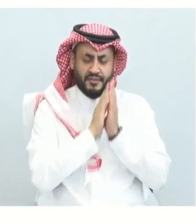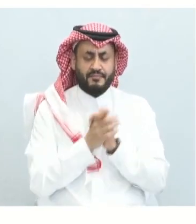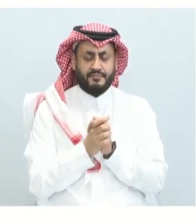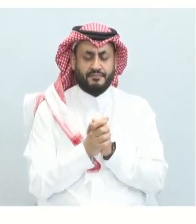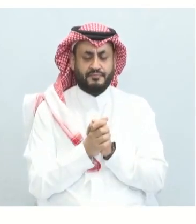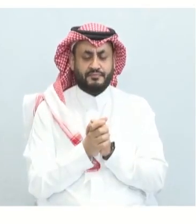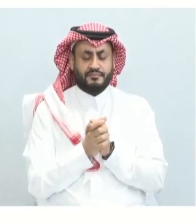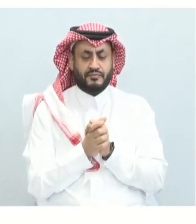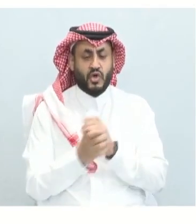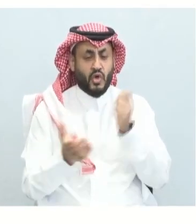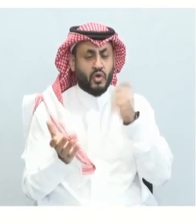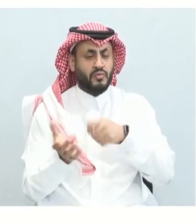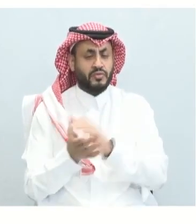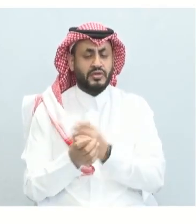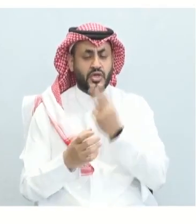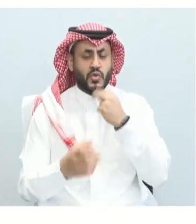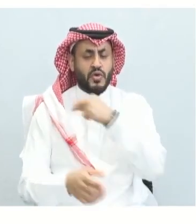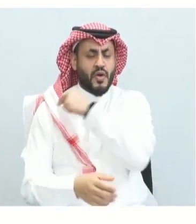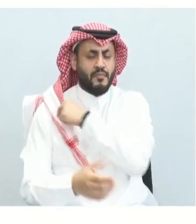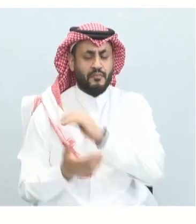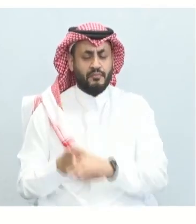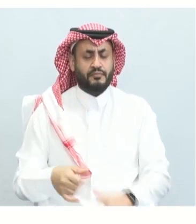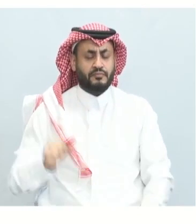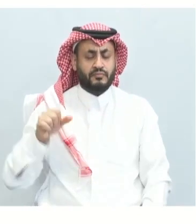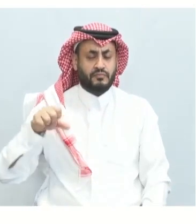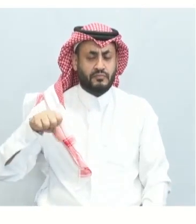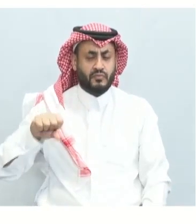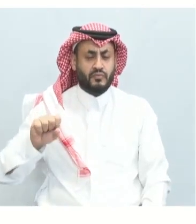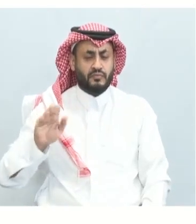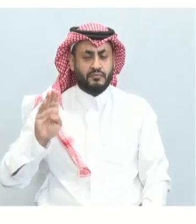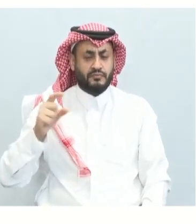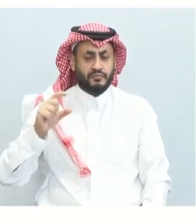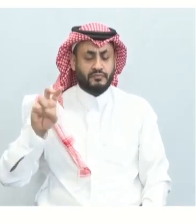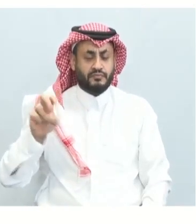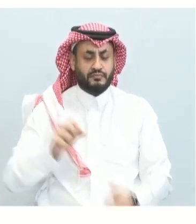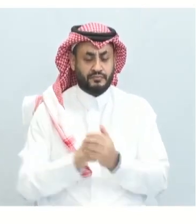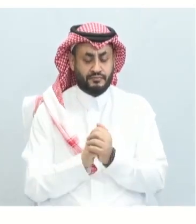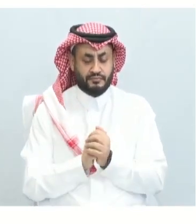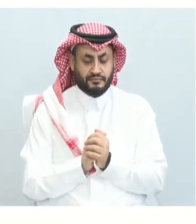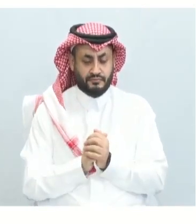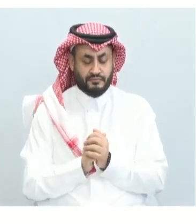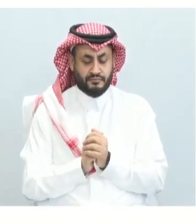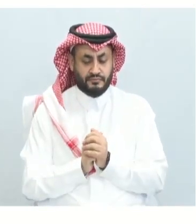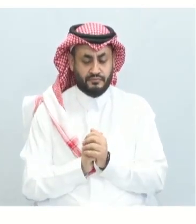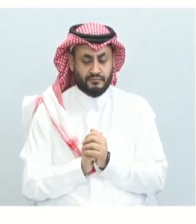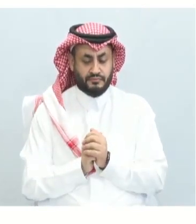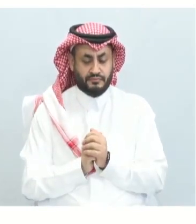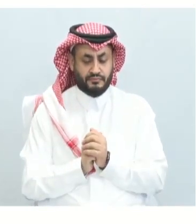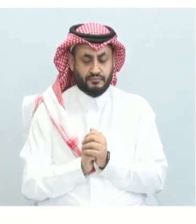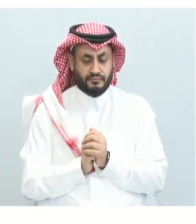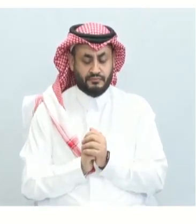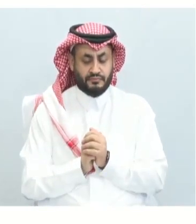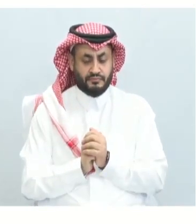مؤكده اكد عليها النبي صلى الله عليه وسلم وهي وصيته لابي هريره رضي الله عنه وارضاه